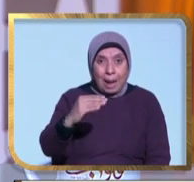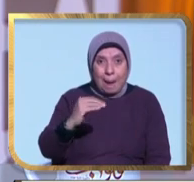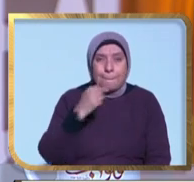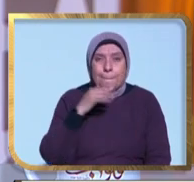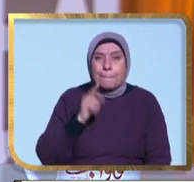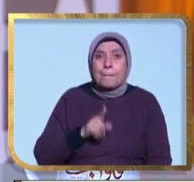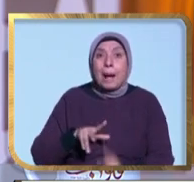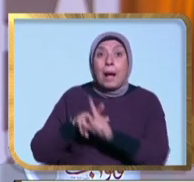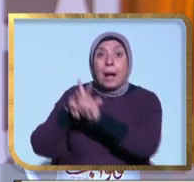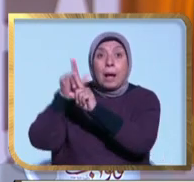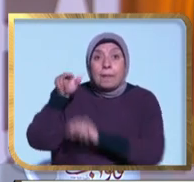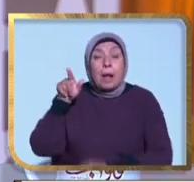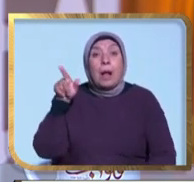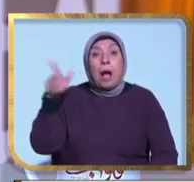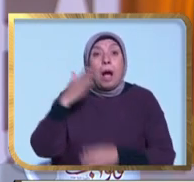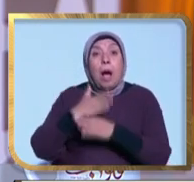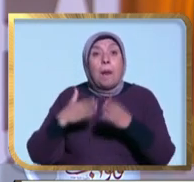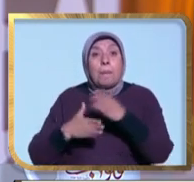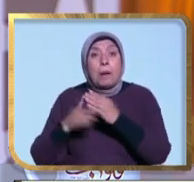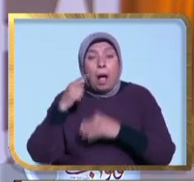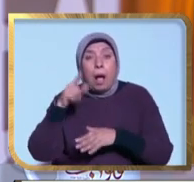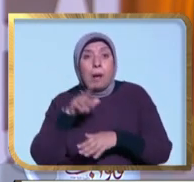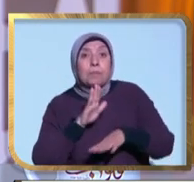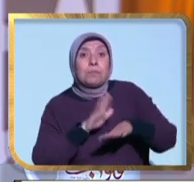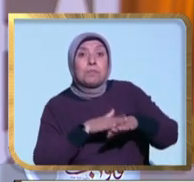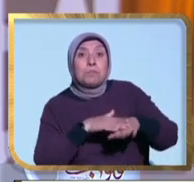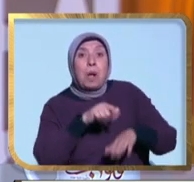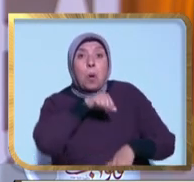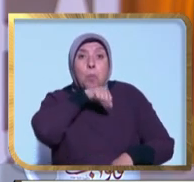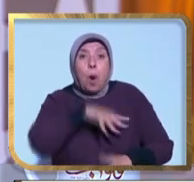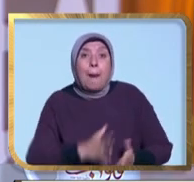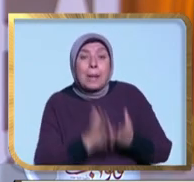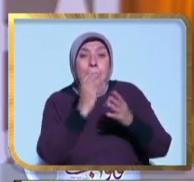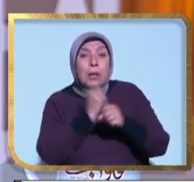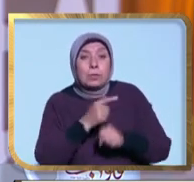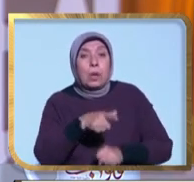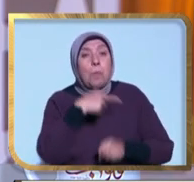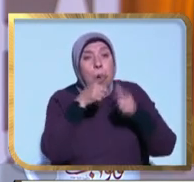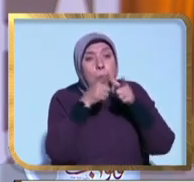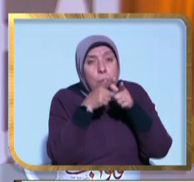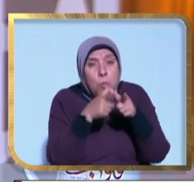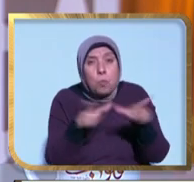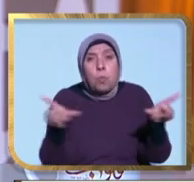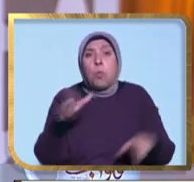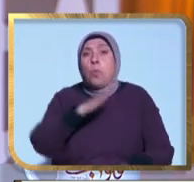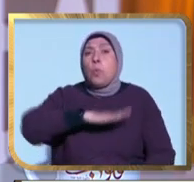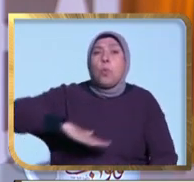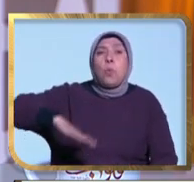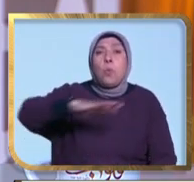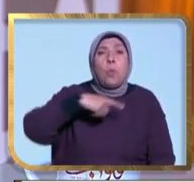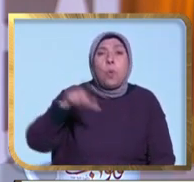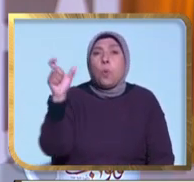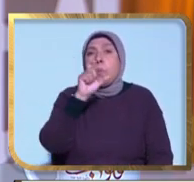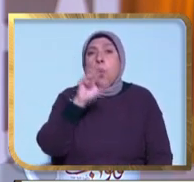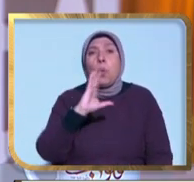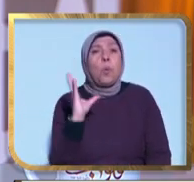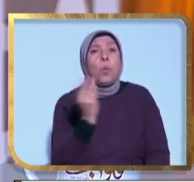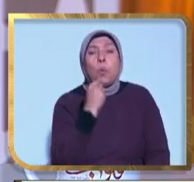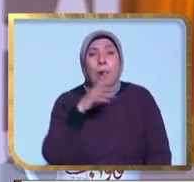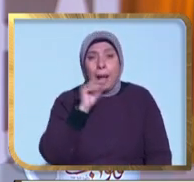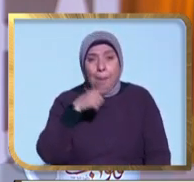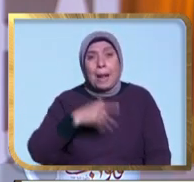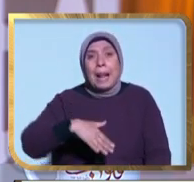فاحنا كمان لما قابل النبي لما قابله النبي عليه الصلاه والسلام وقال يا محمد اقرا امتك مني